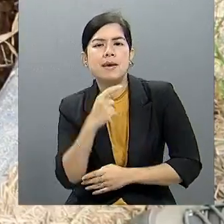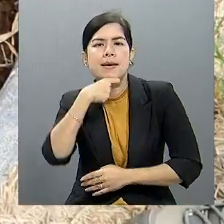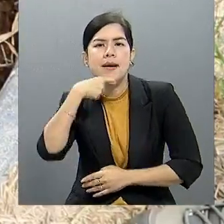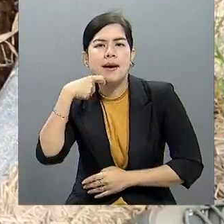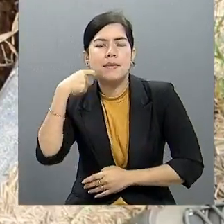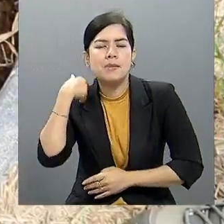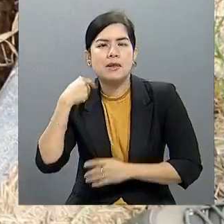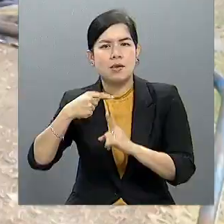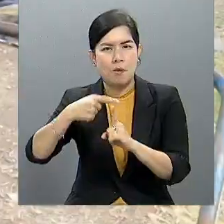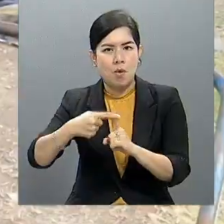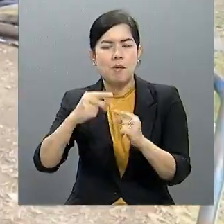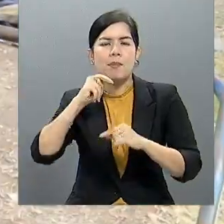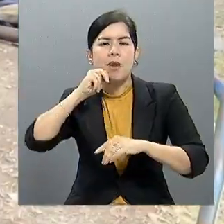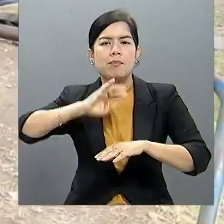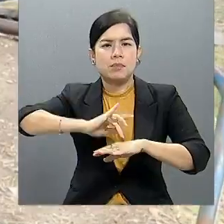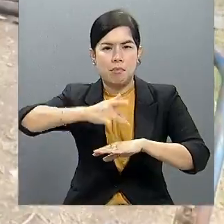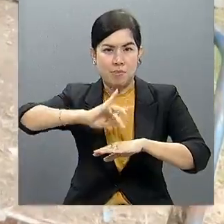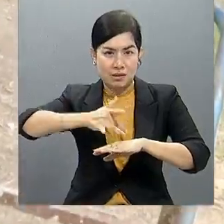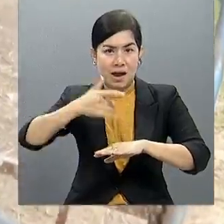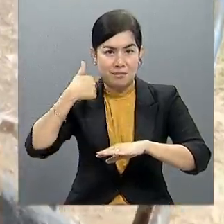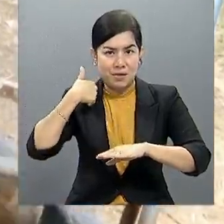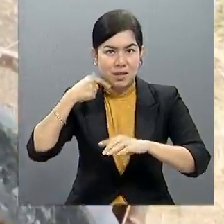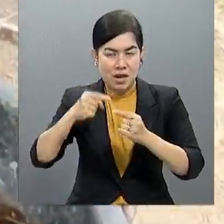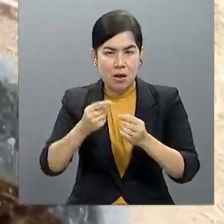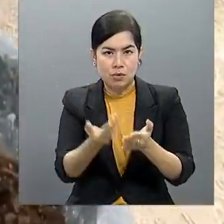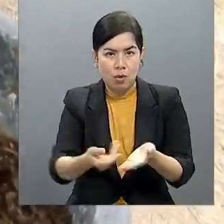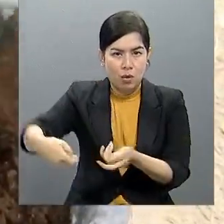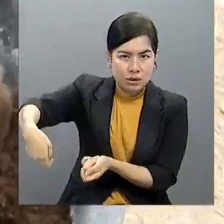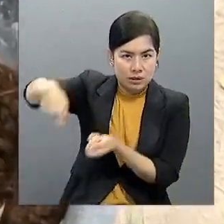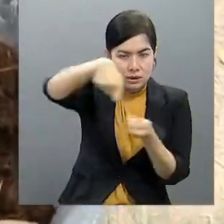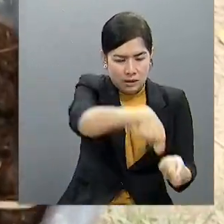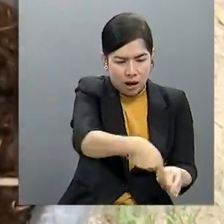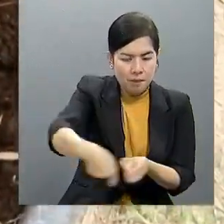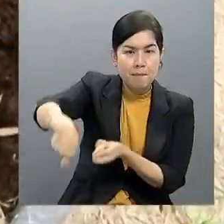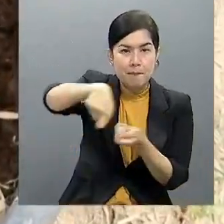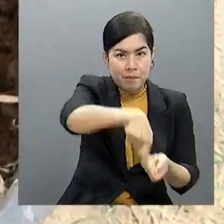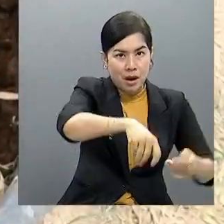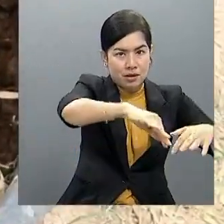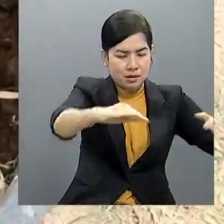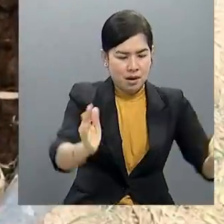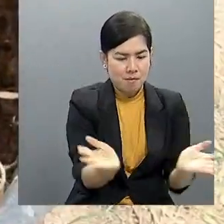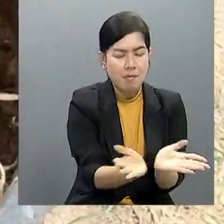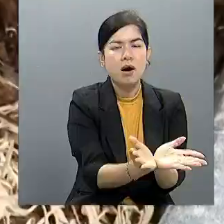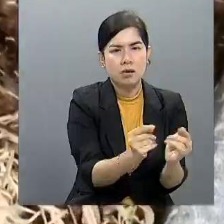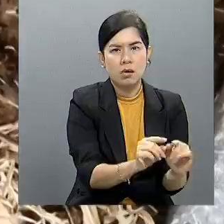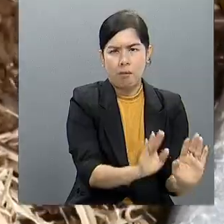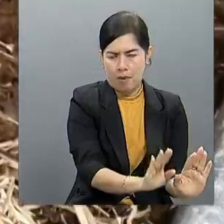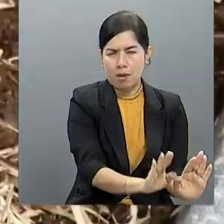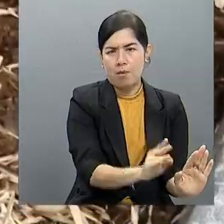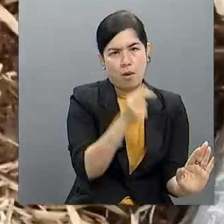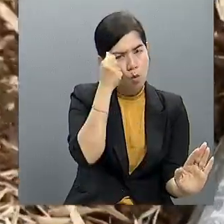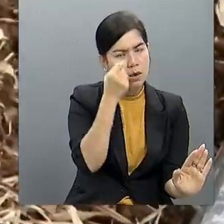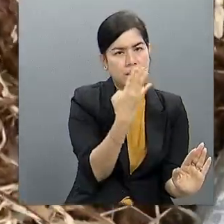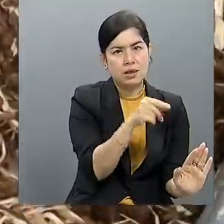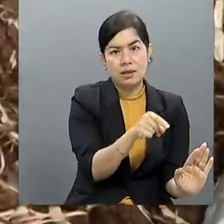น้หมกชีวภาพแล้วก็ตักใ่กลมังพลาสติกนะคะเพราะเลี้ยงไว้พักไว้สัก 4-5 วันก่อนนำตัวไ้เดือนใ